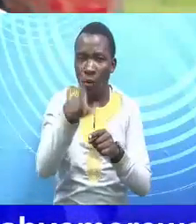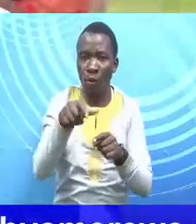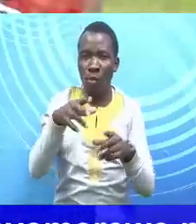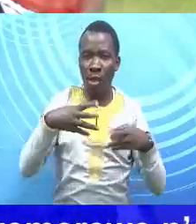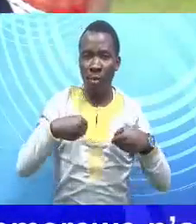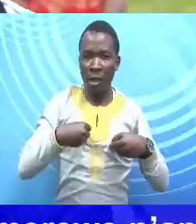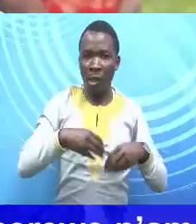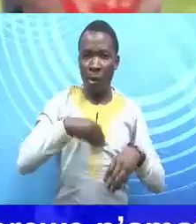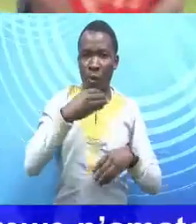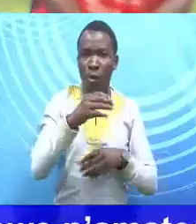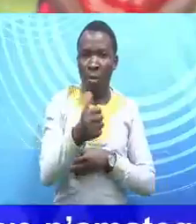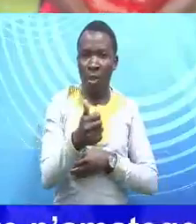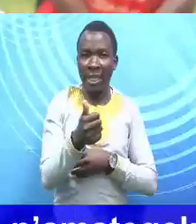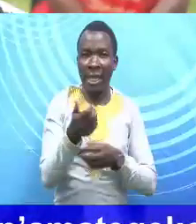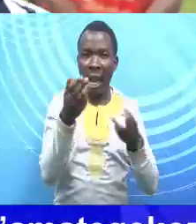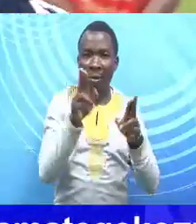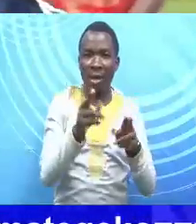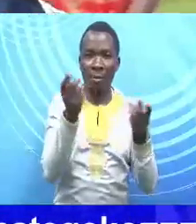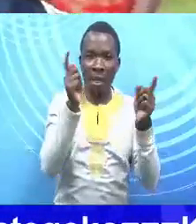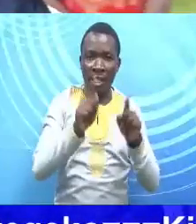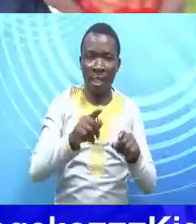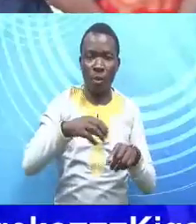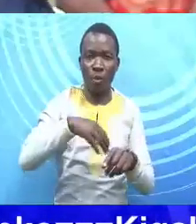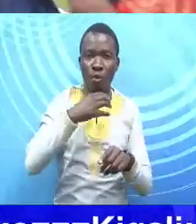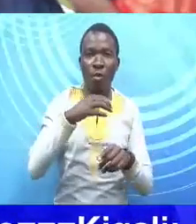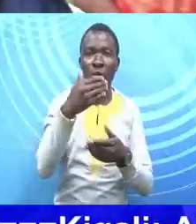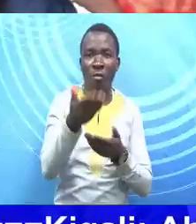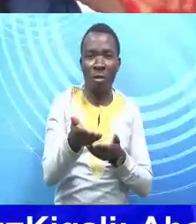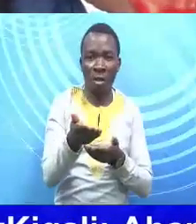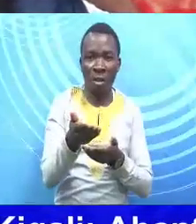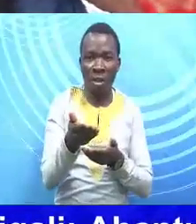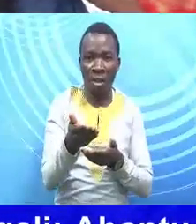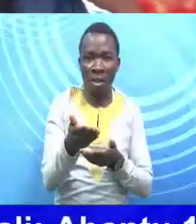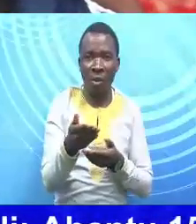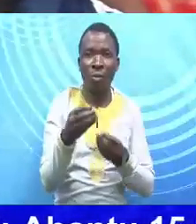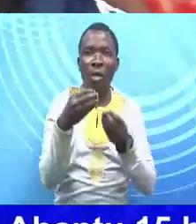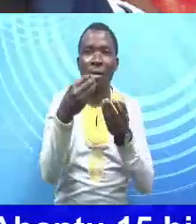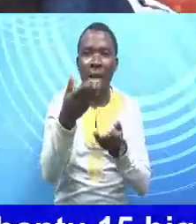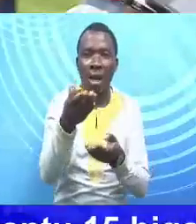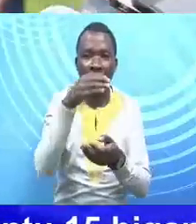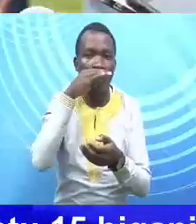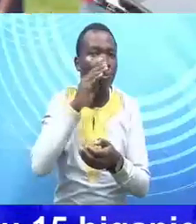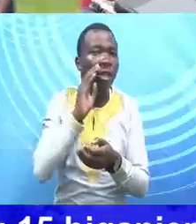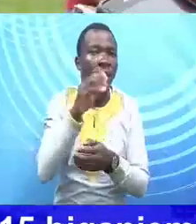kuba badusuye noneho tukaba twanywaga inzoga ibintu nk'ibyo.